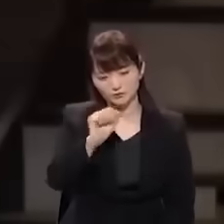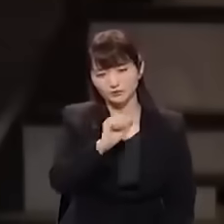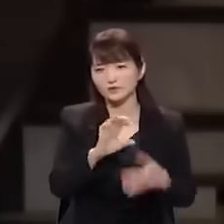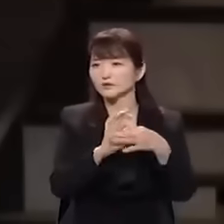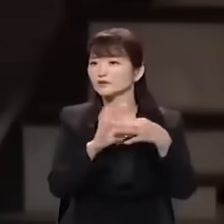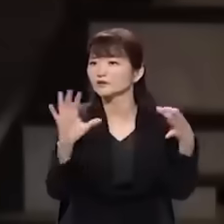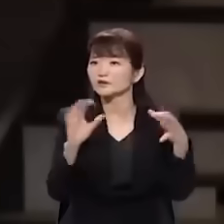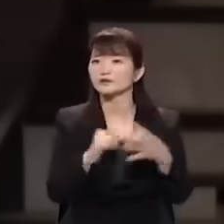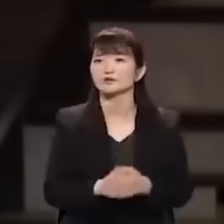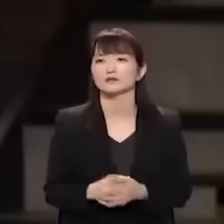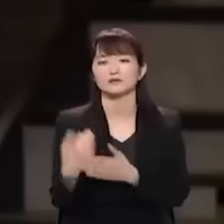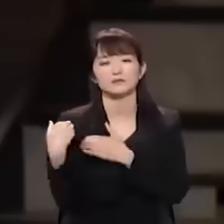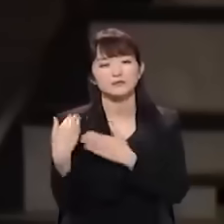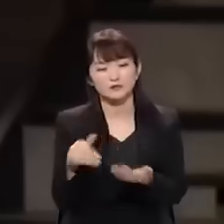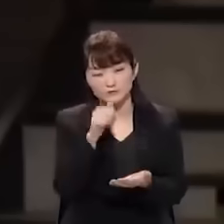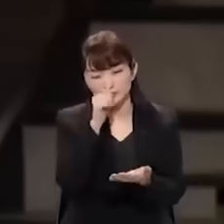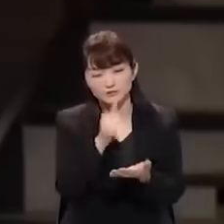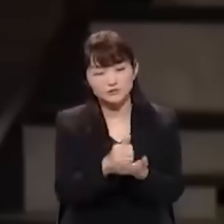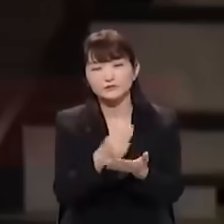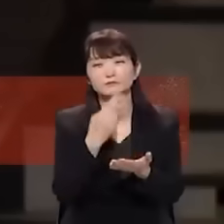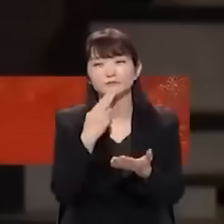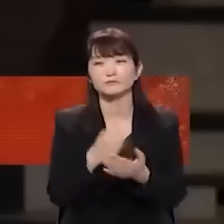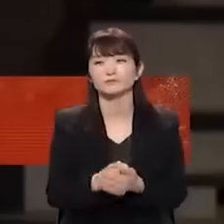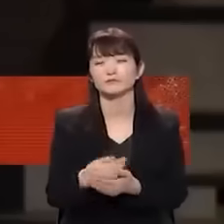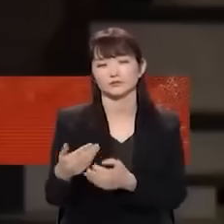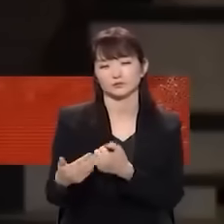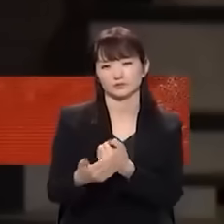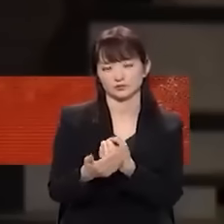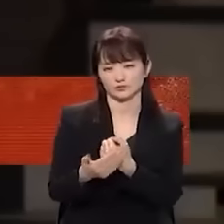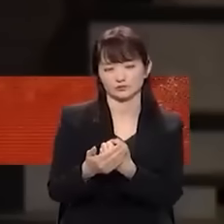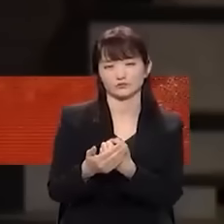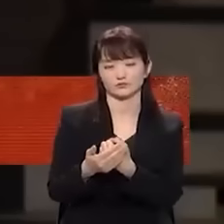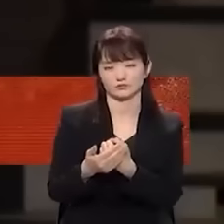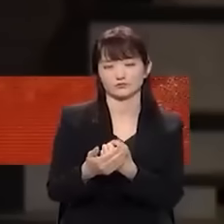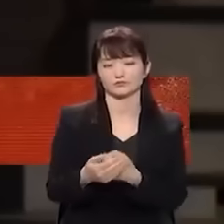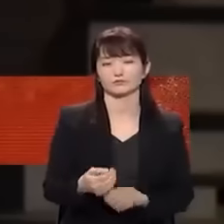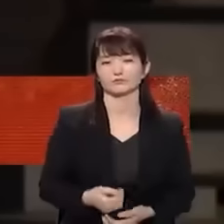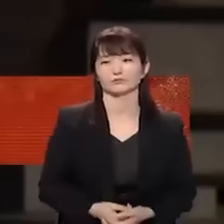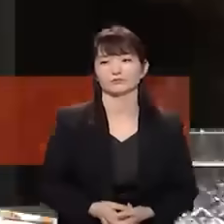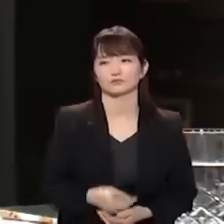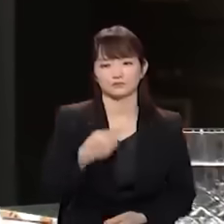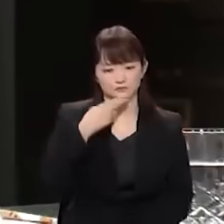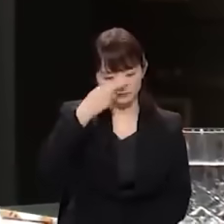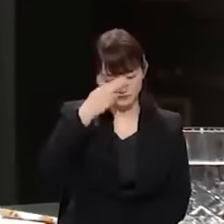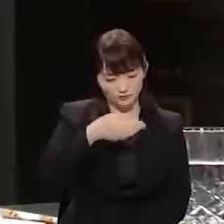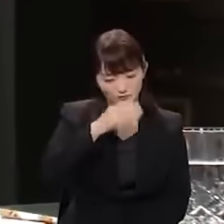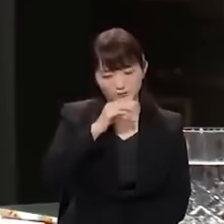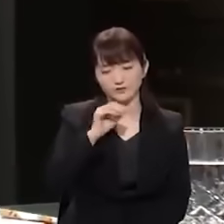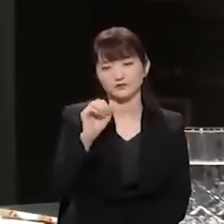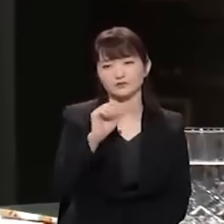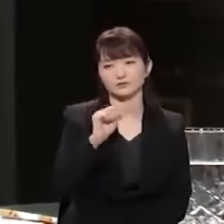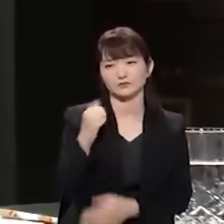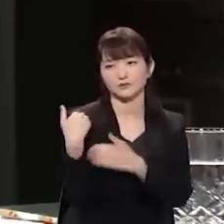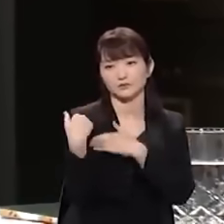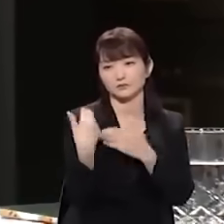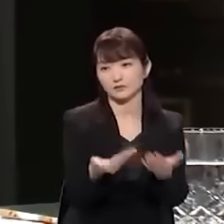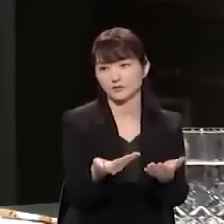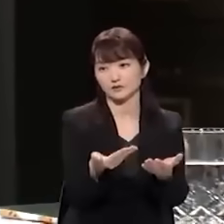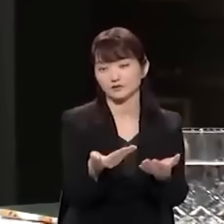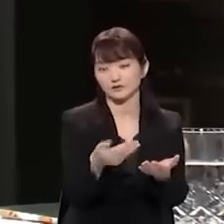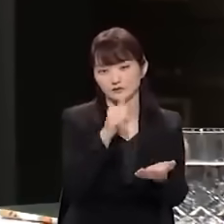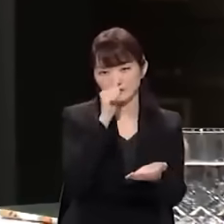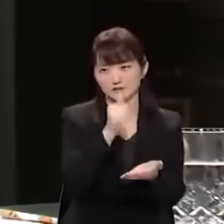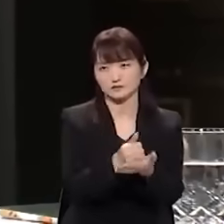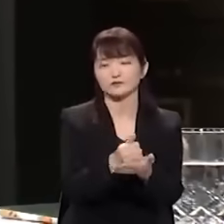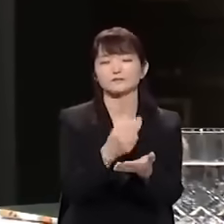방조 혐의를 찾을 수 없다고 밝혔고 협조적이고 밝혔습니다 아 그러니까 음주운전 방조도 혐의가